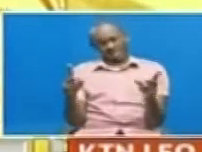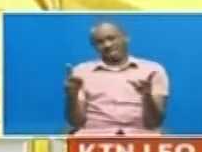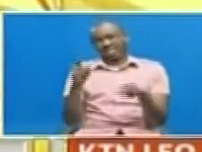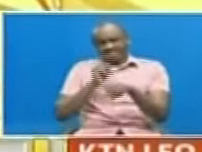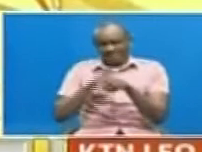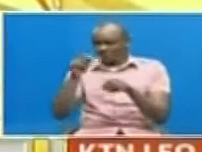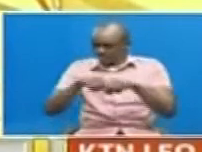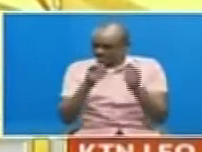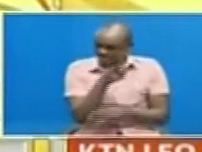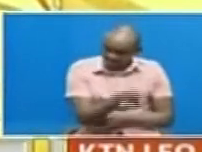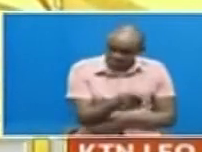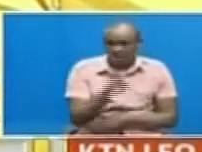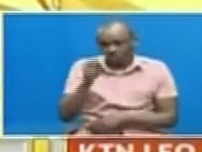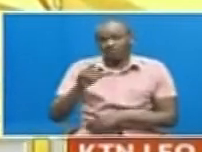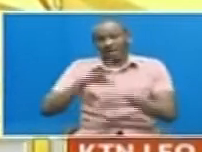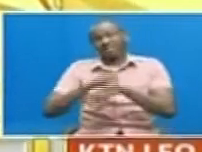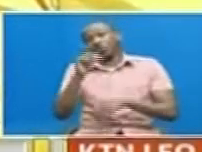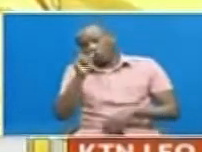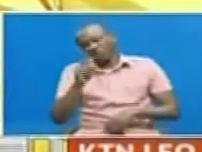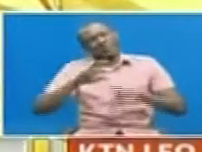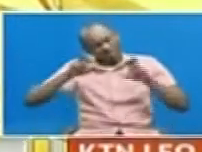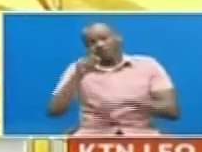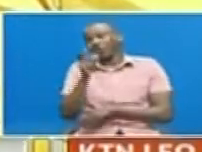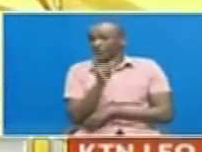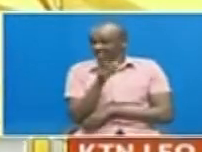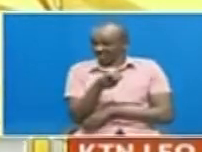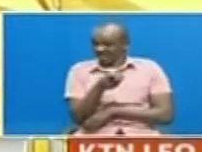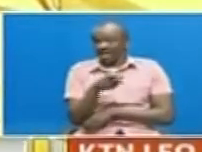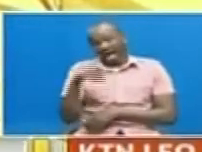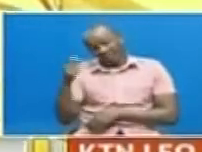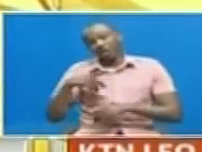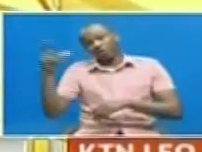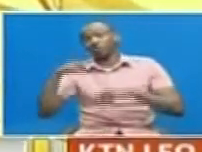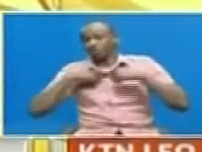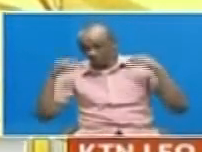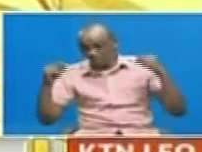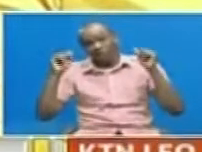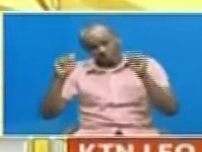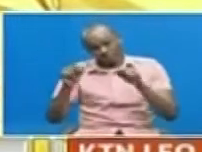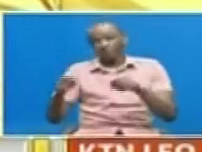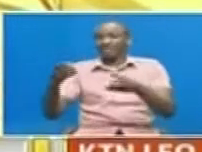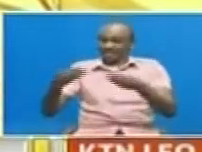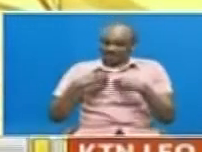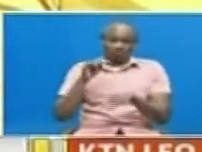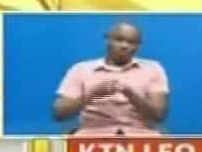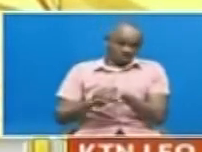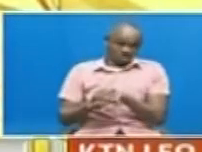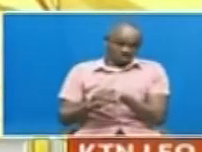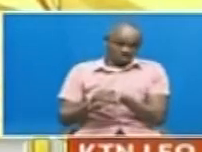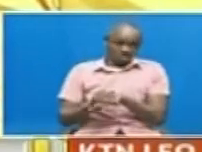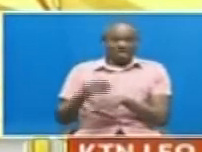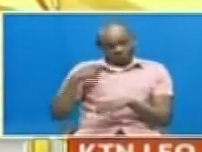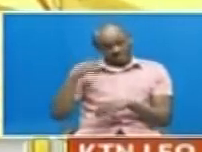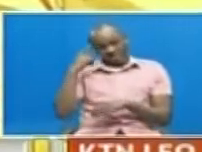itaenda Congo ni timu ambayo itatuletea hiyo medali ya dhahabu ambayo tunaitafuta, na pia ambayo itaenda Japan ni timu ambayo italeta matokeo mazuri. Kwa hivyo kwetu